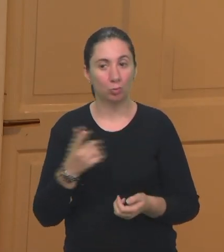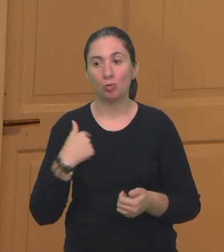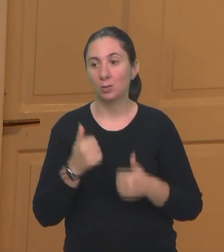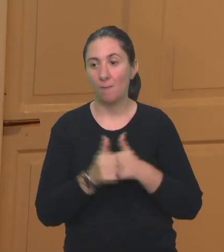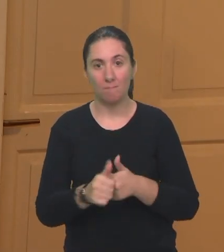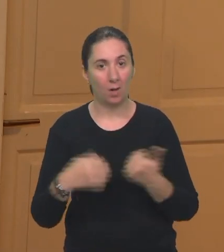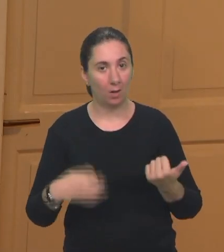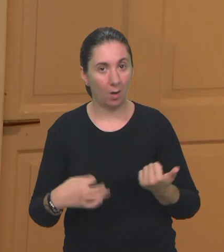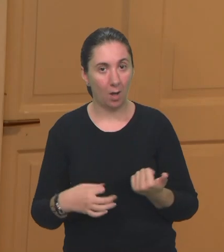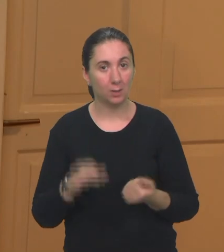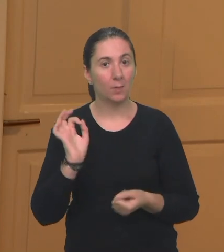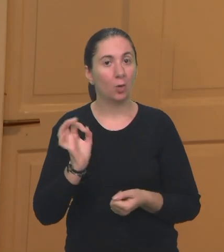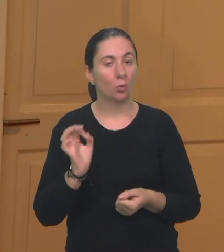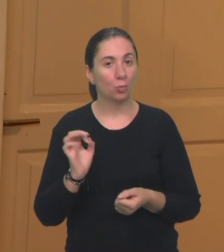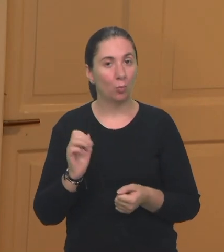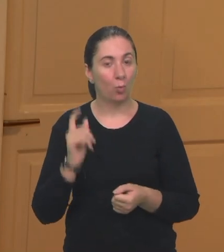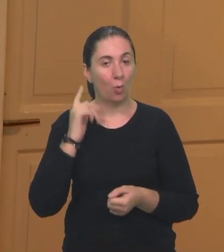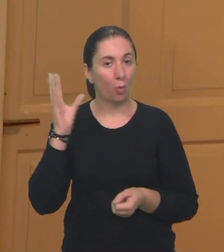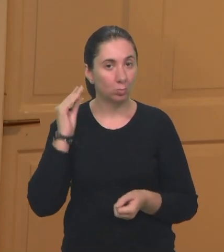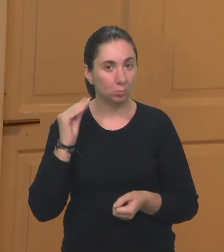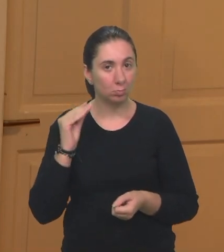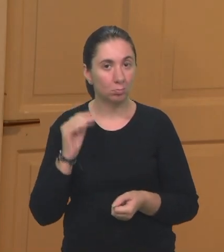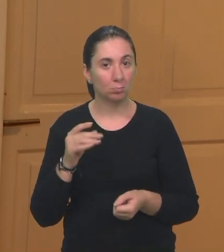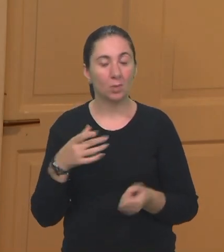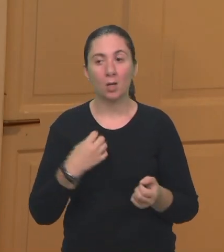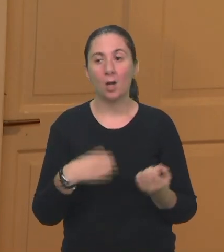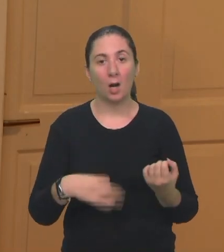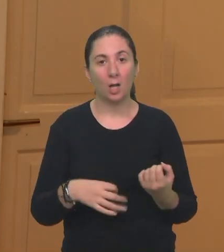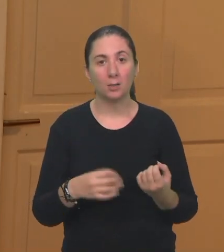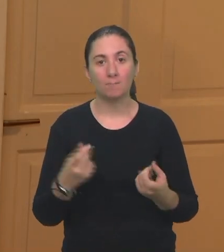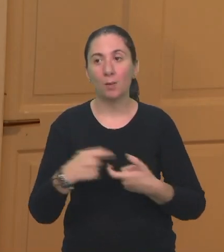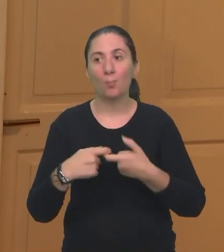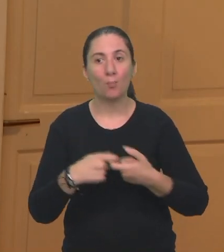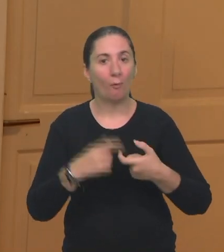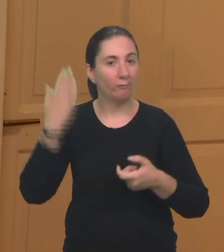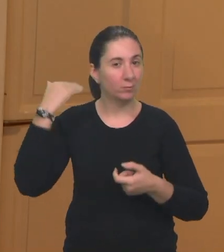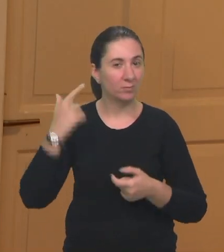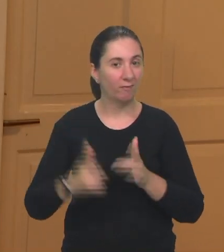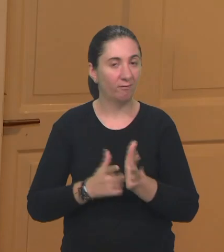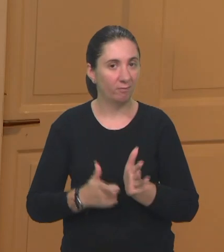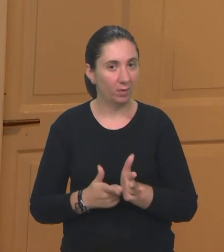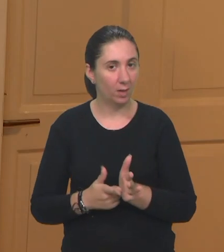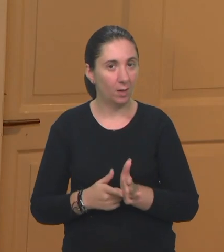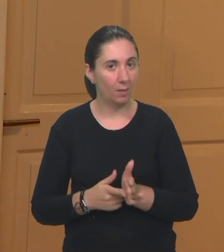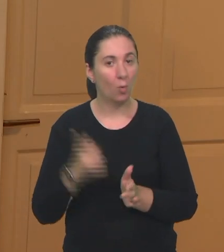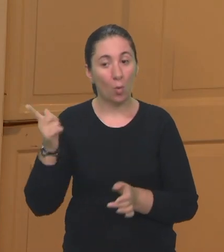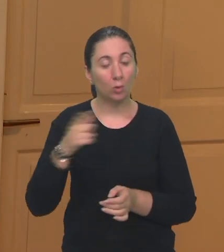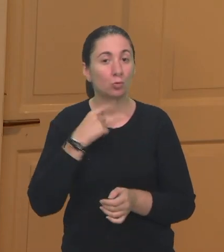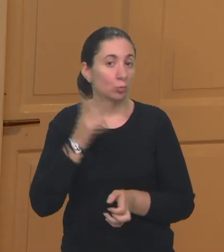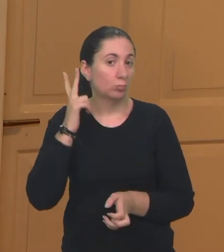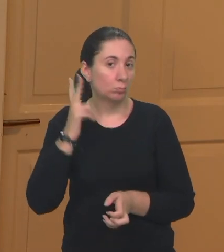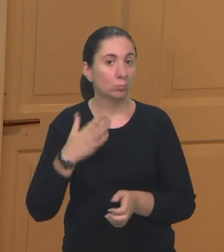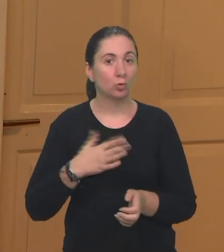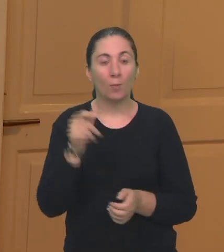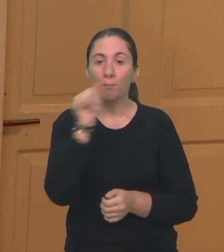prati, glazba i u dobru i zlu, glazba su asocijacije na neka vremena i tako da su one izrazile želju da to